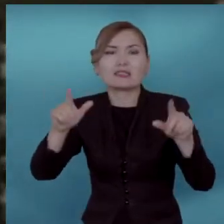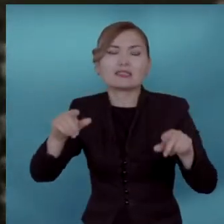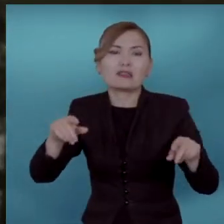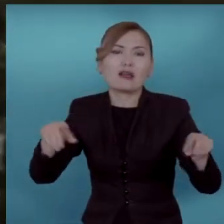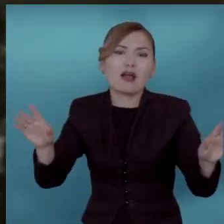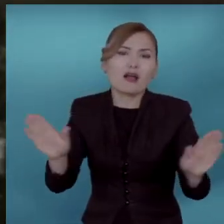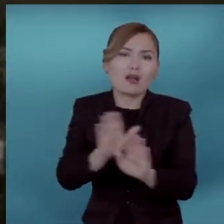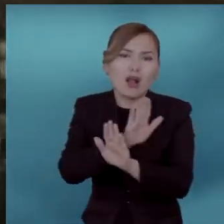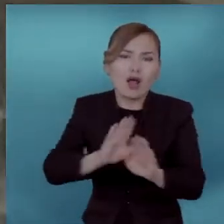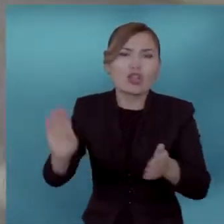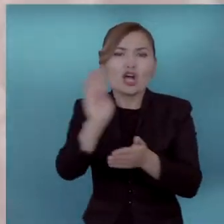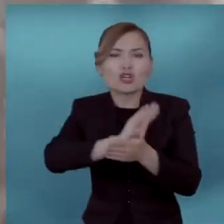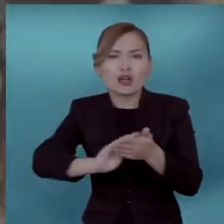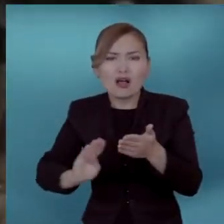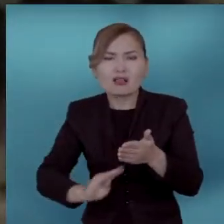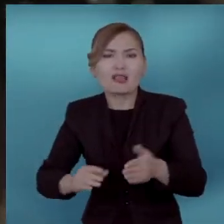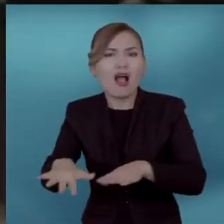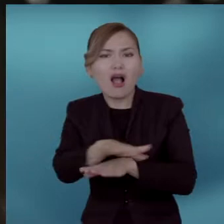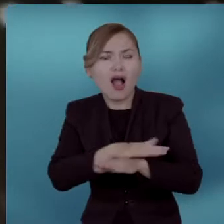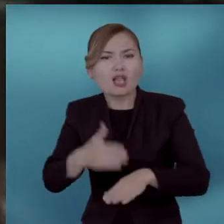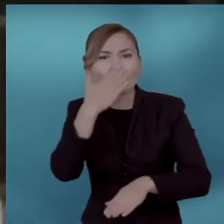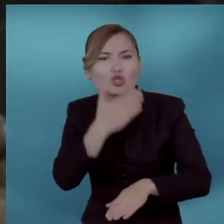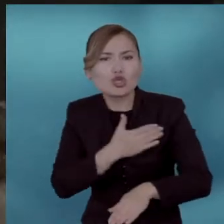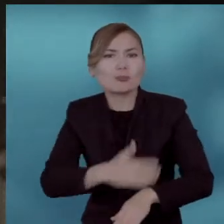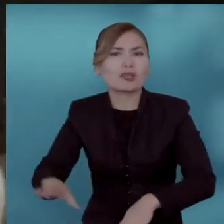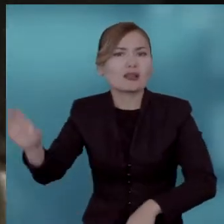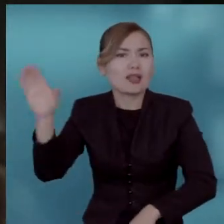шығармалары халықтың құнды қазынасына айналды.